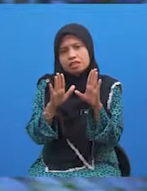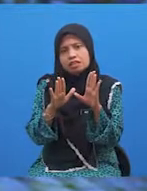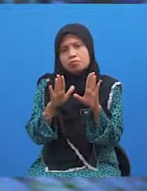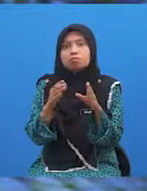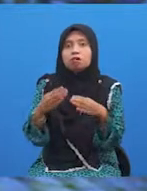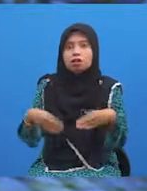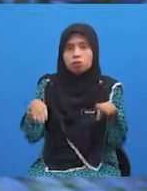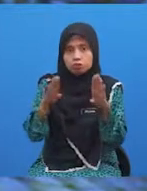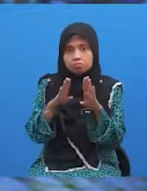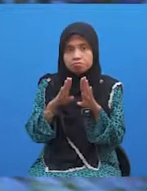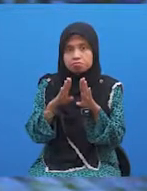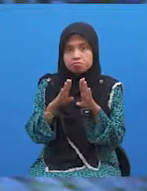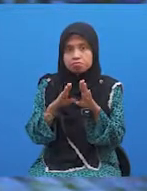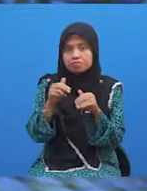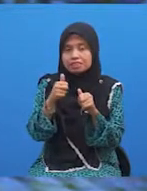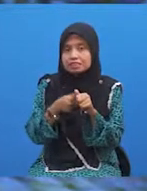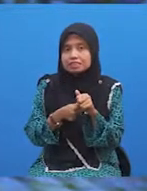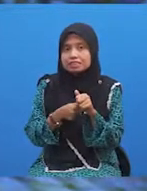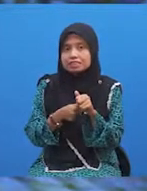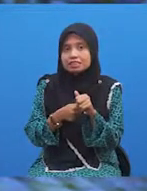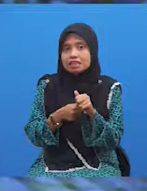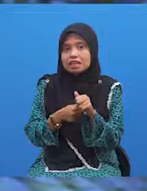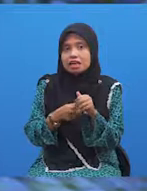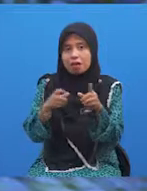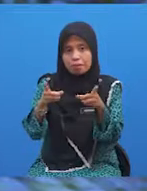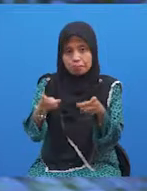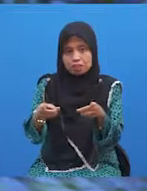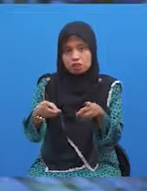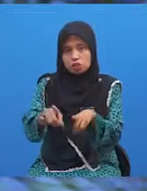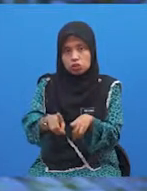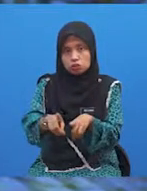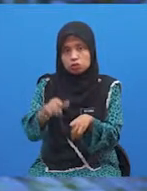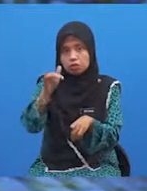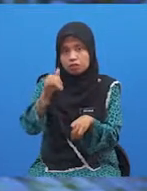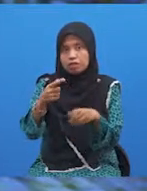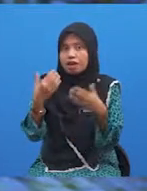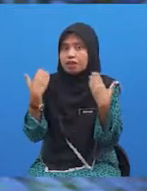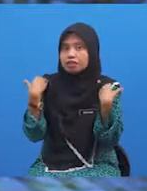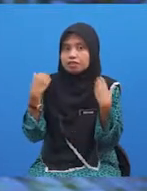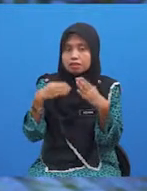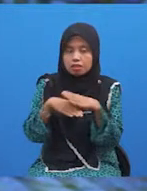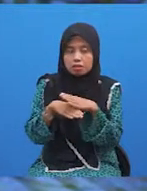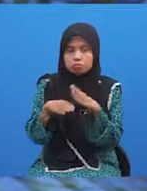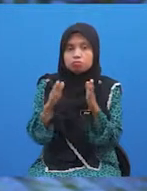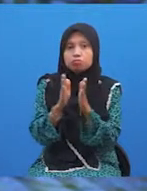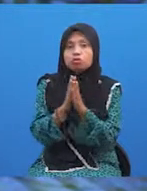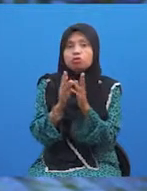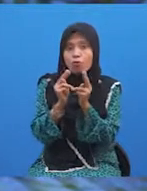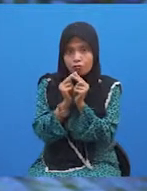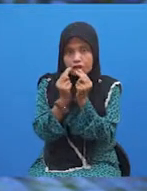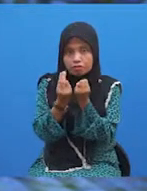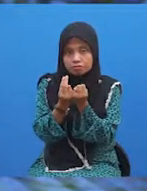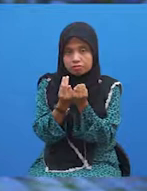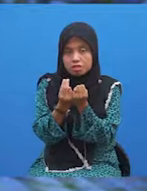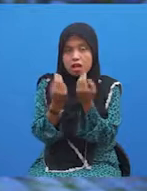kita bahawa setiap peristiwa menarik yang terdapat dalam novel